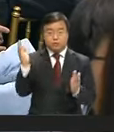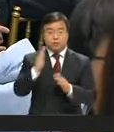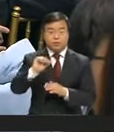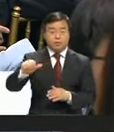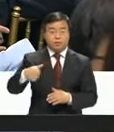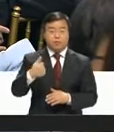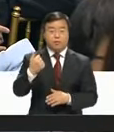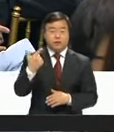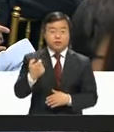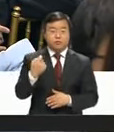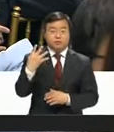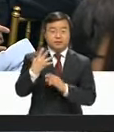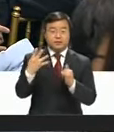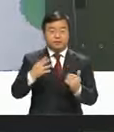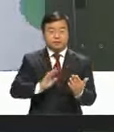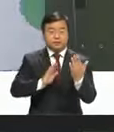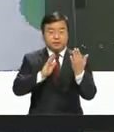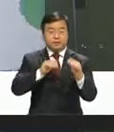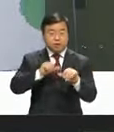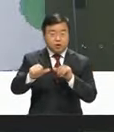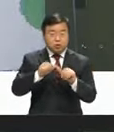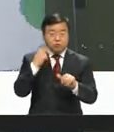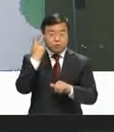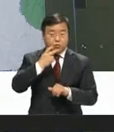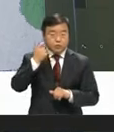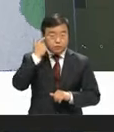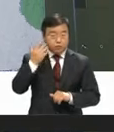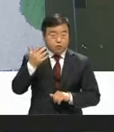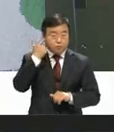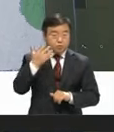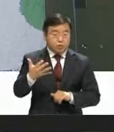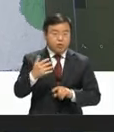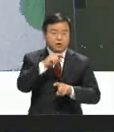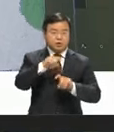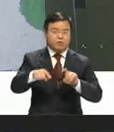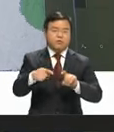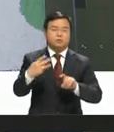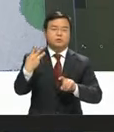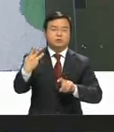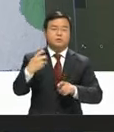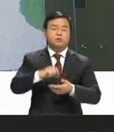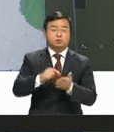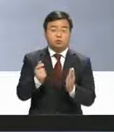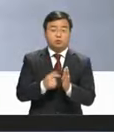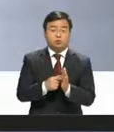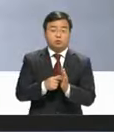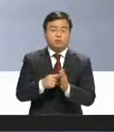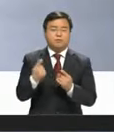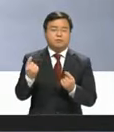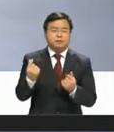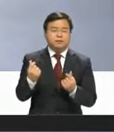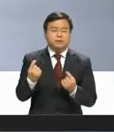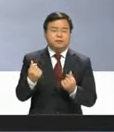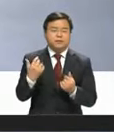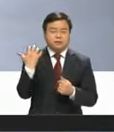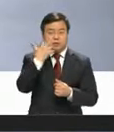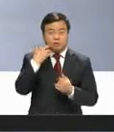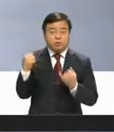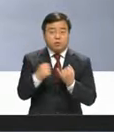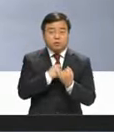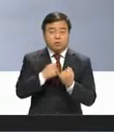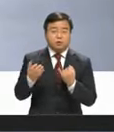564명을 대상으로 설문한 결과 청소년 10명 가운데 3명 이상이 또래 간 성추행이나 성폭력으로 볼수 있는